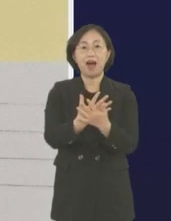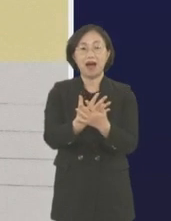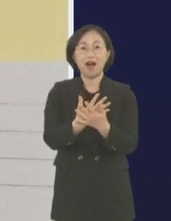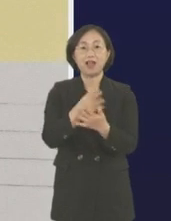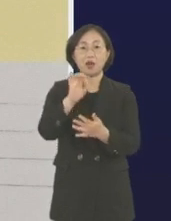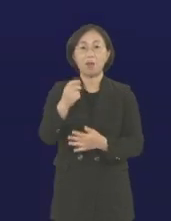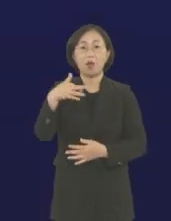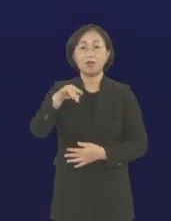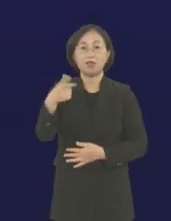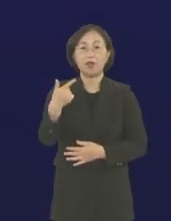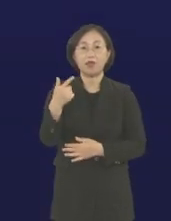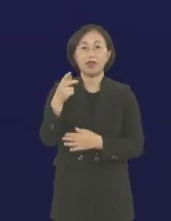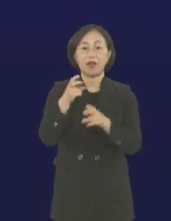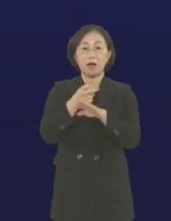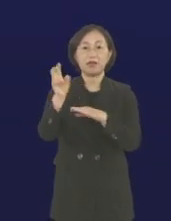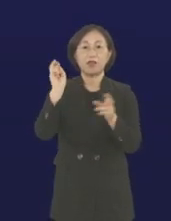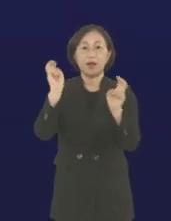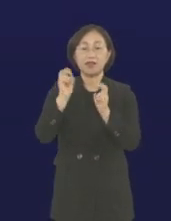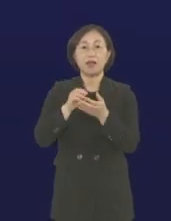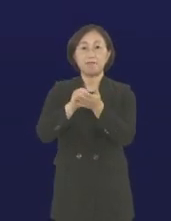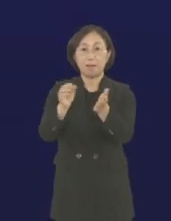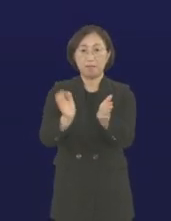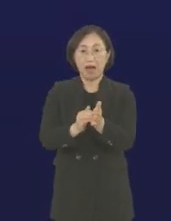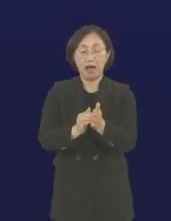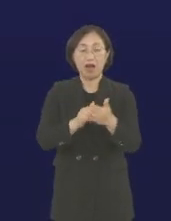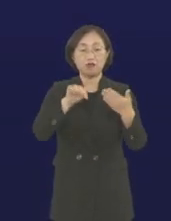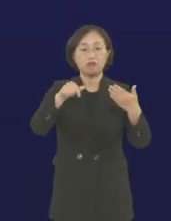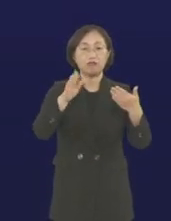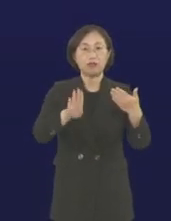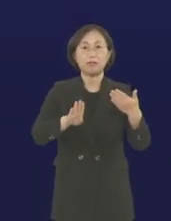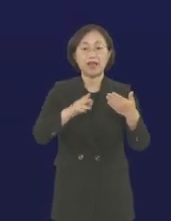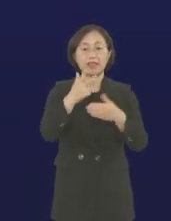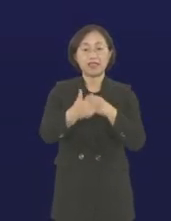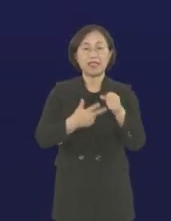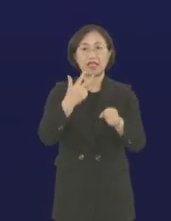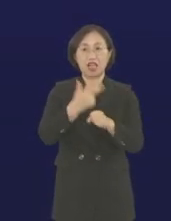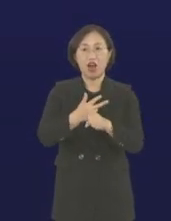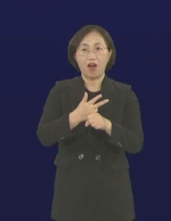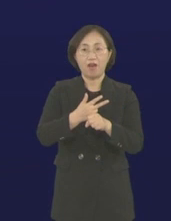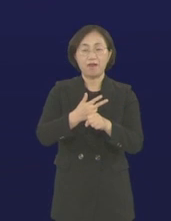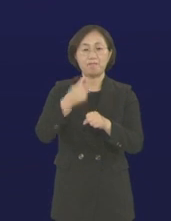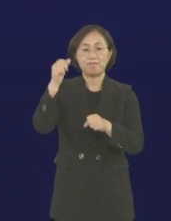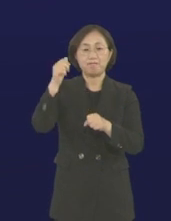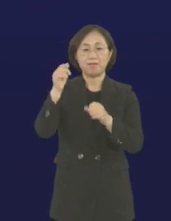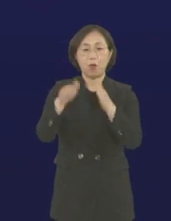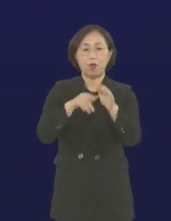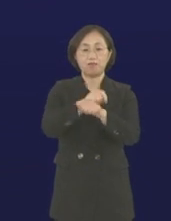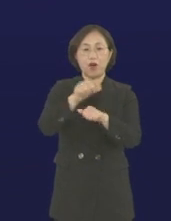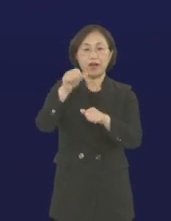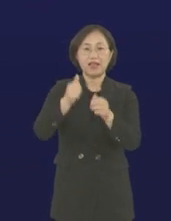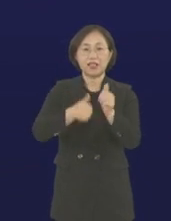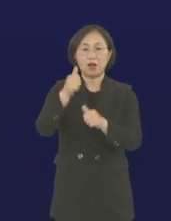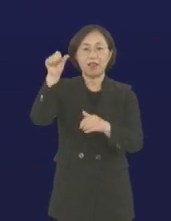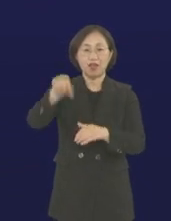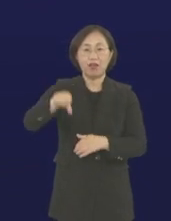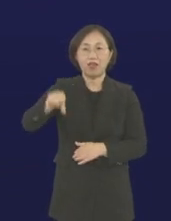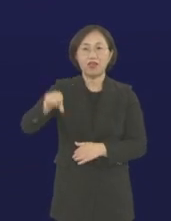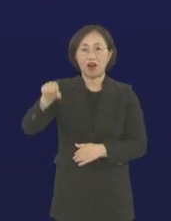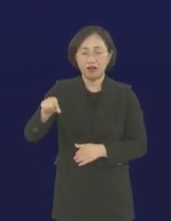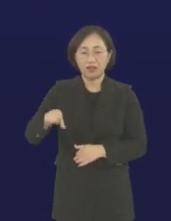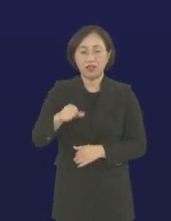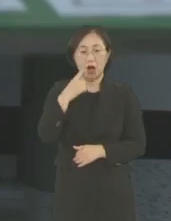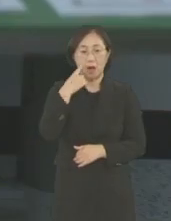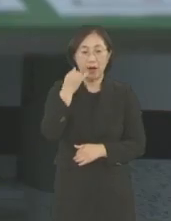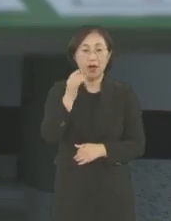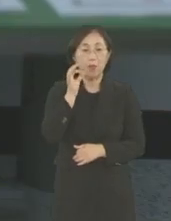운수회사에 취업했습니다 9급 공무원 시험에 7년 넘게 떨어진 한 남성은 어머니에게 보여주기 위해 위조를 의뢰한 사례도